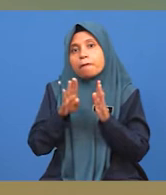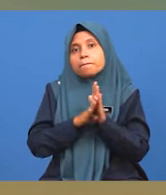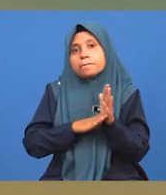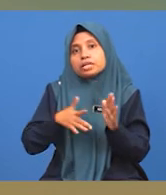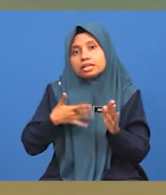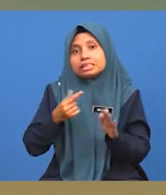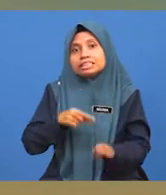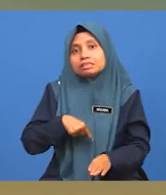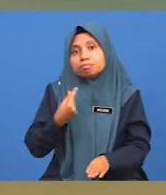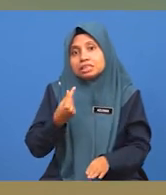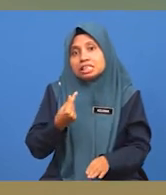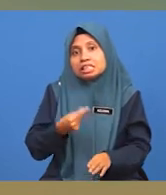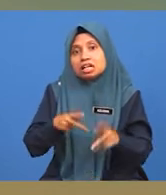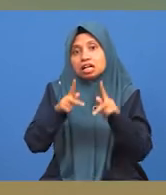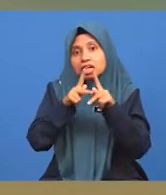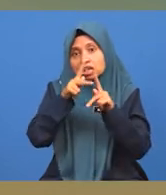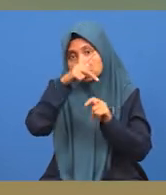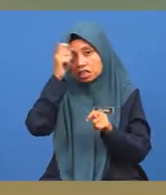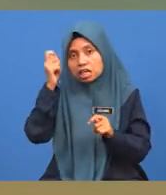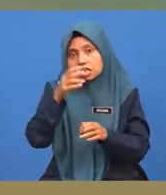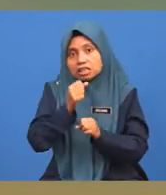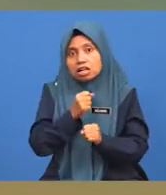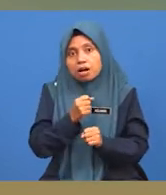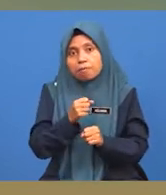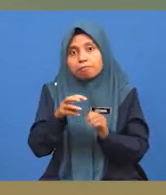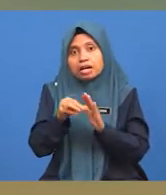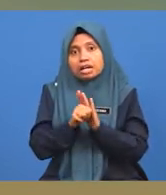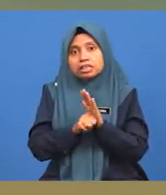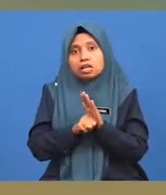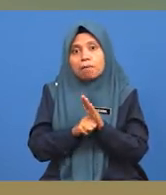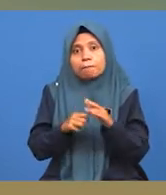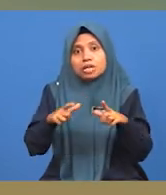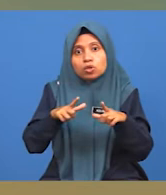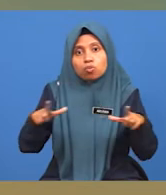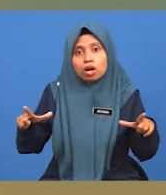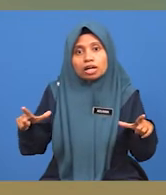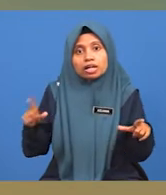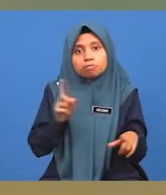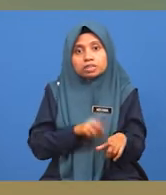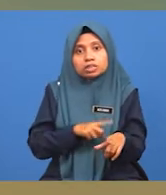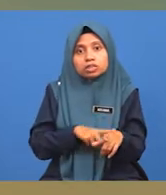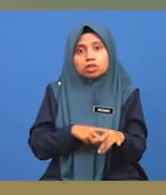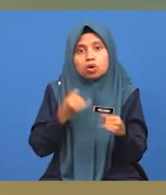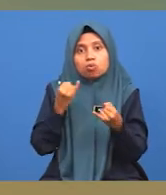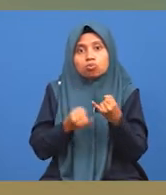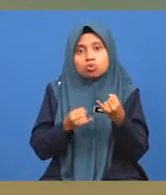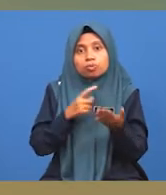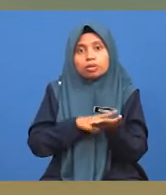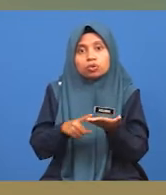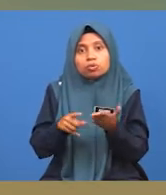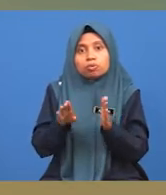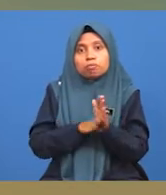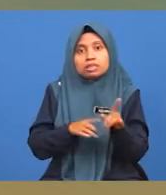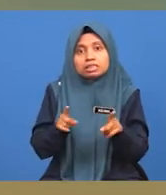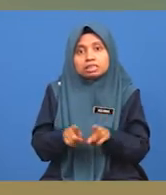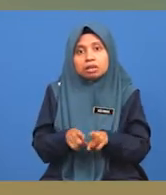ditukarkan kepada berasa sangat gembira kerana dapat meluangkan masa